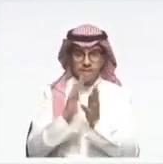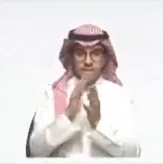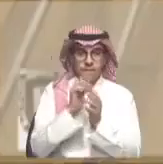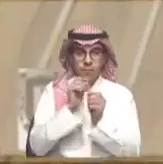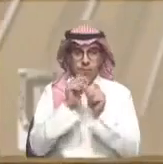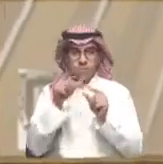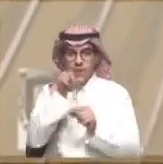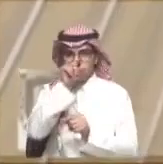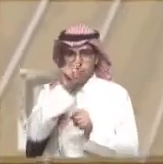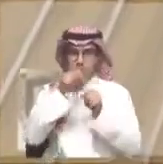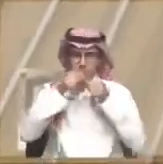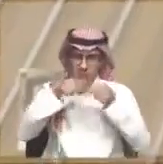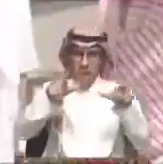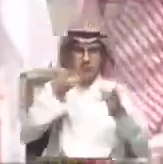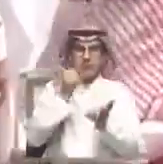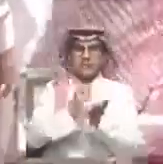بمنطقتنا.